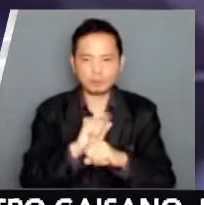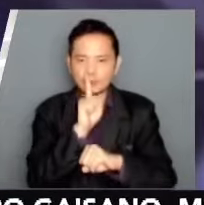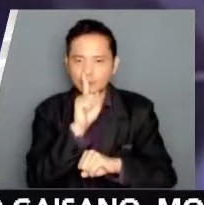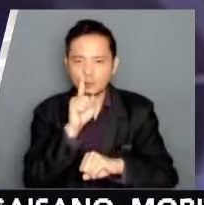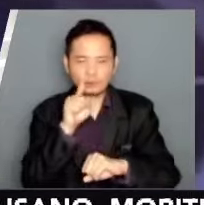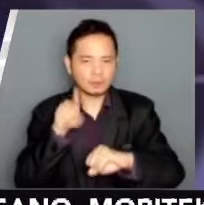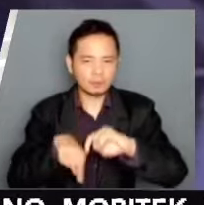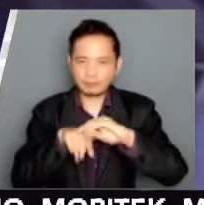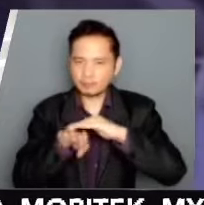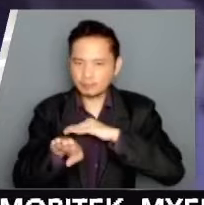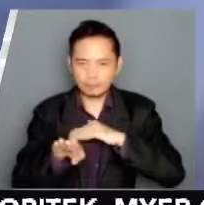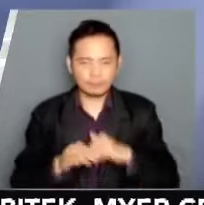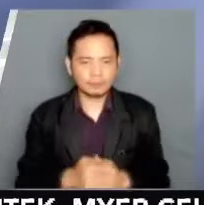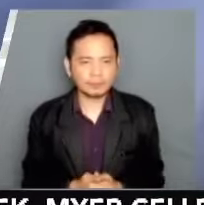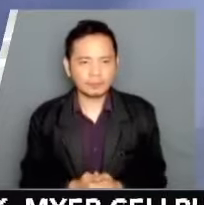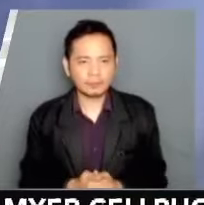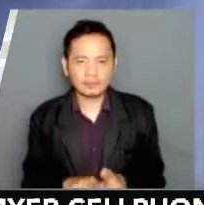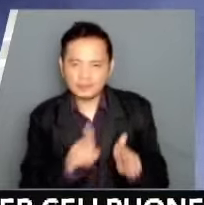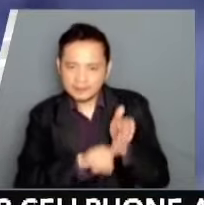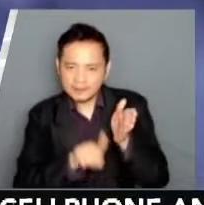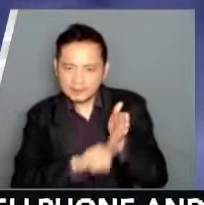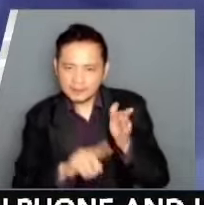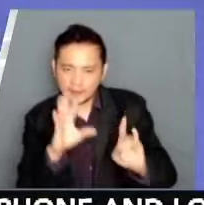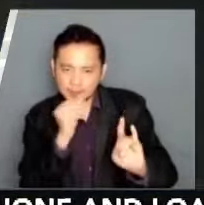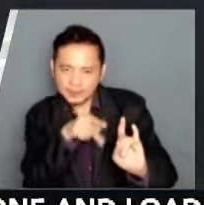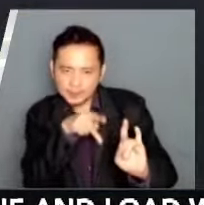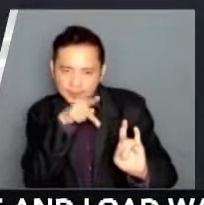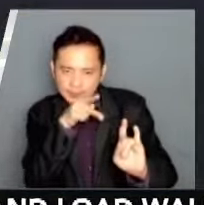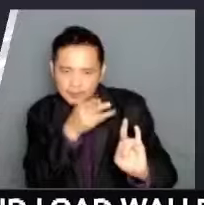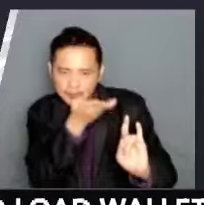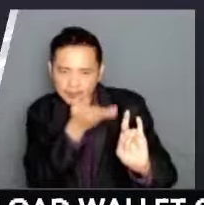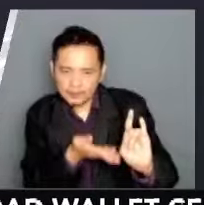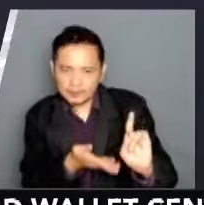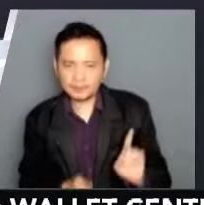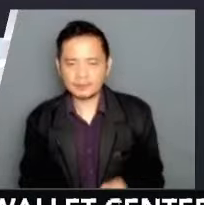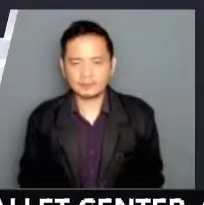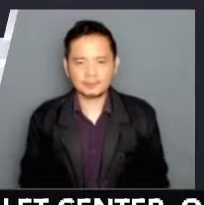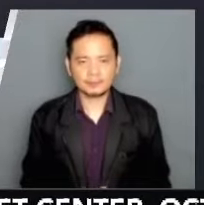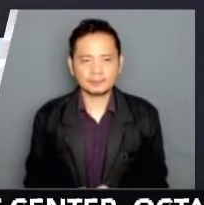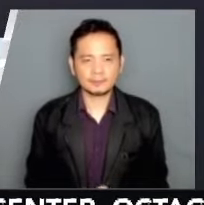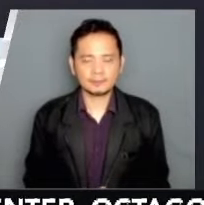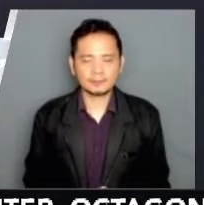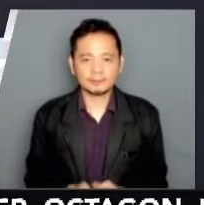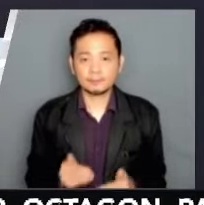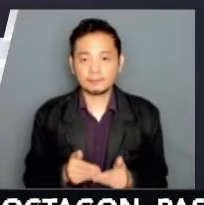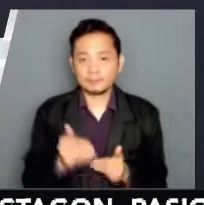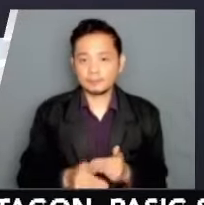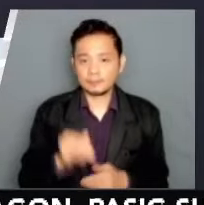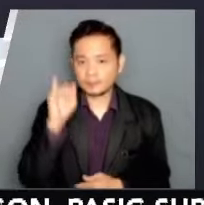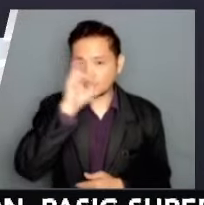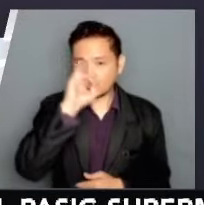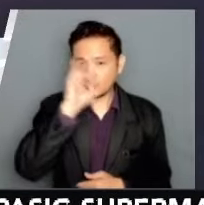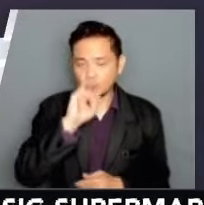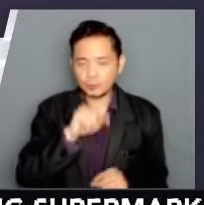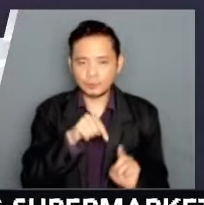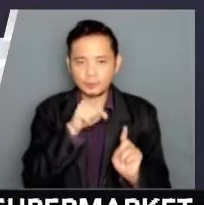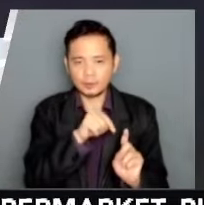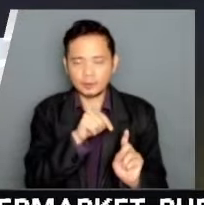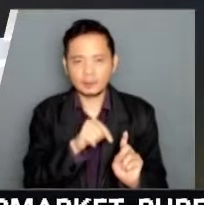iniimbestigahan na ang pagkakakilanlan ng suspek sa ilo-ilo city pa rin patay na ng matagpuan ng